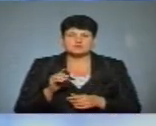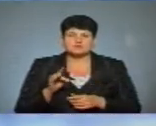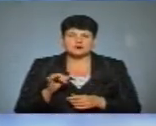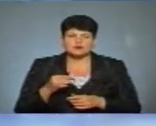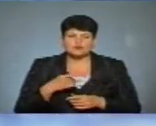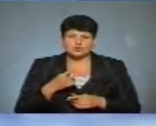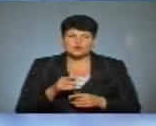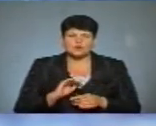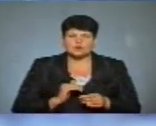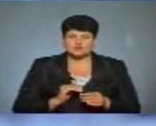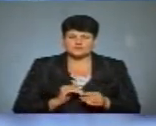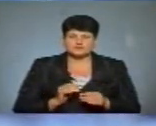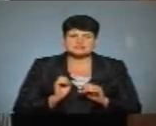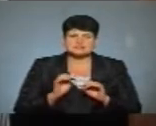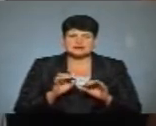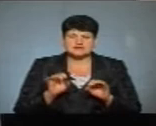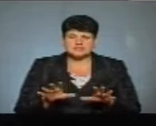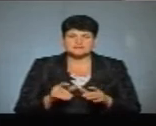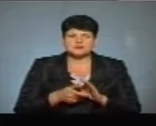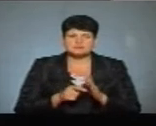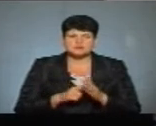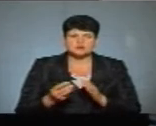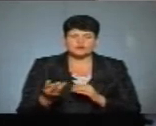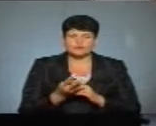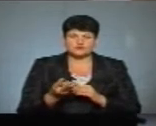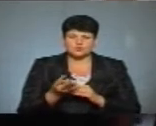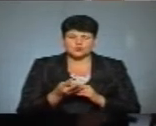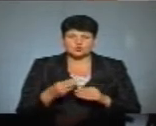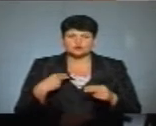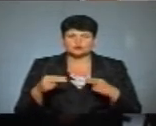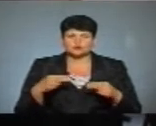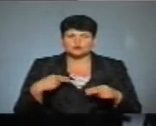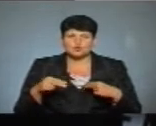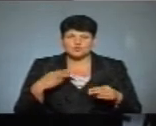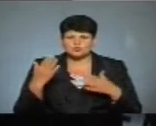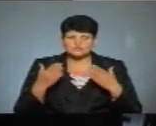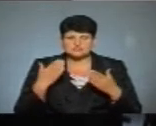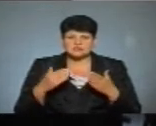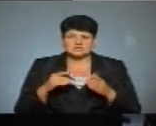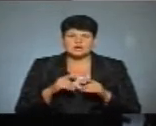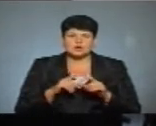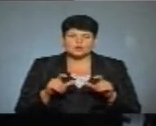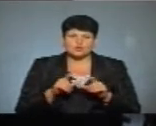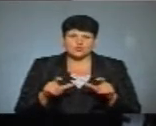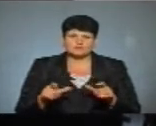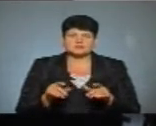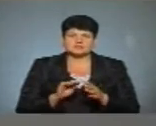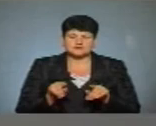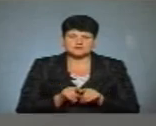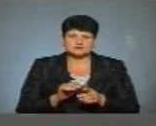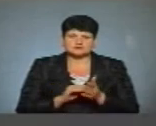здає в оренду приміщення в трьох торгово-розважальних комплексах. Поліцейські склали протокол на торговий центр, що на вулиці 15